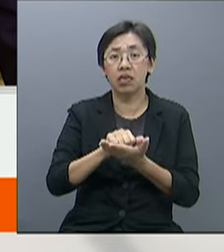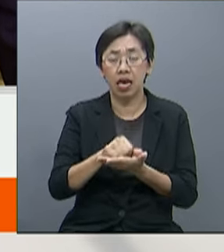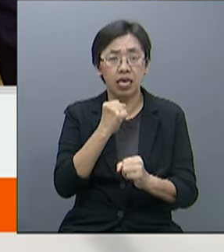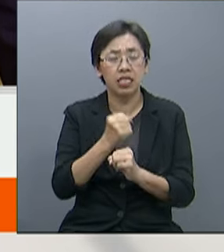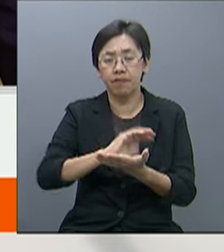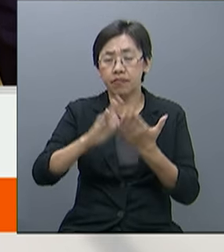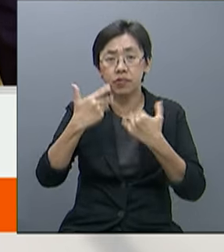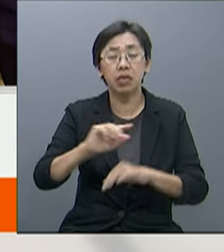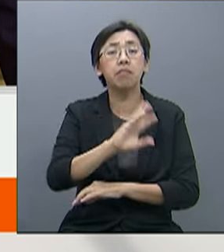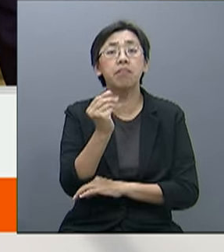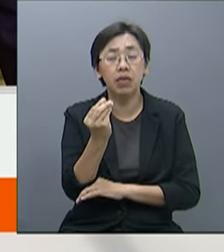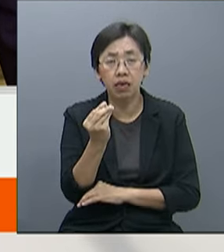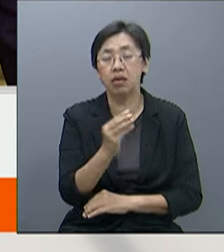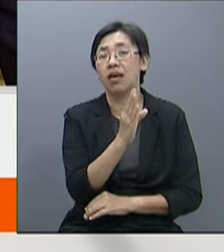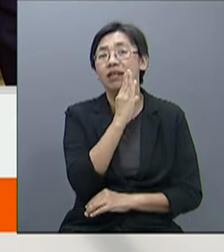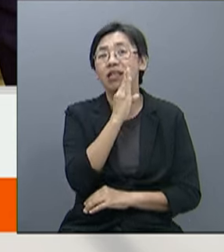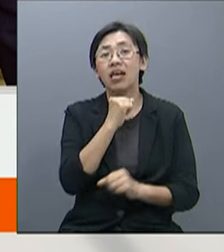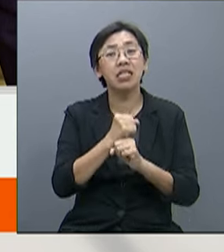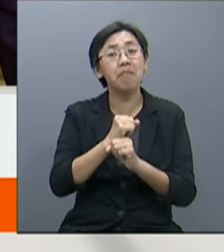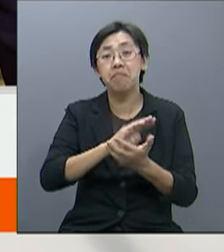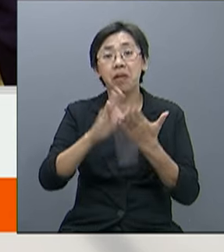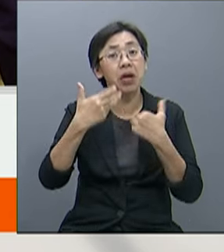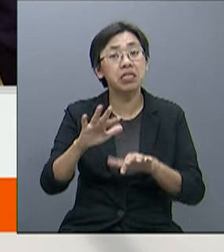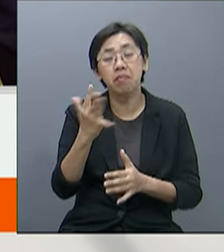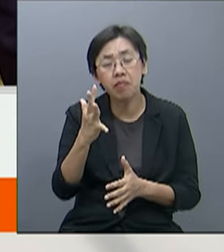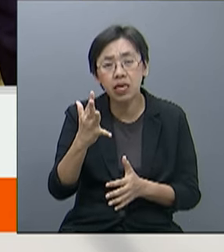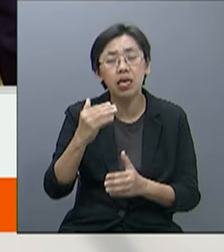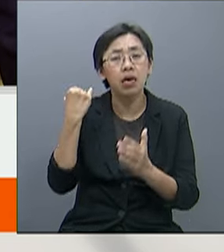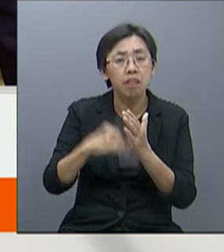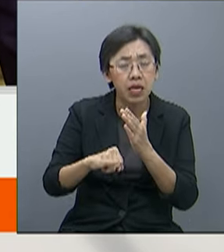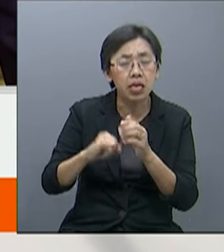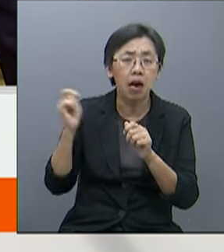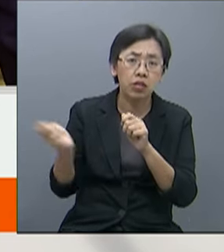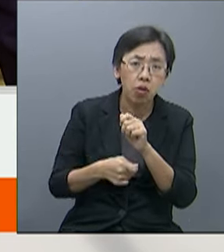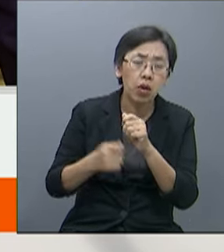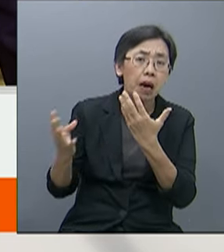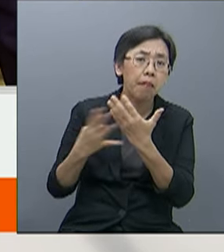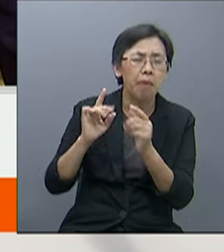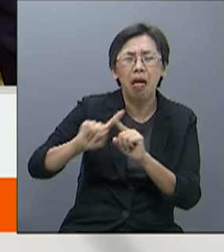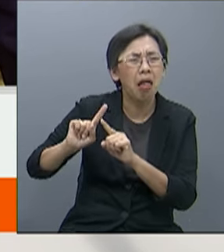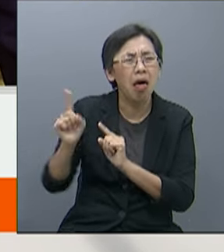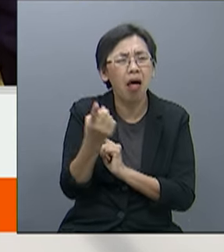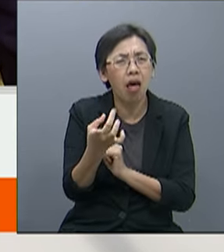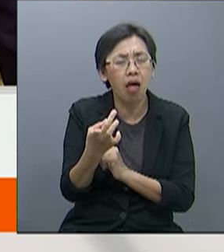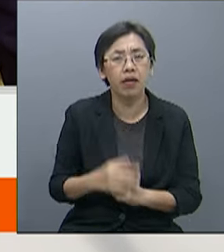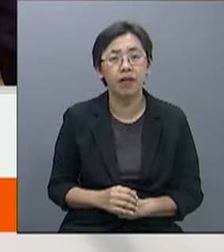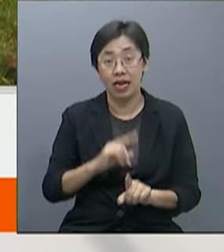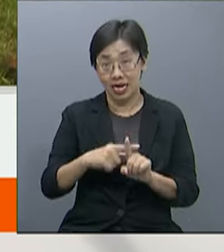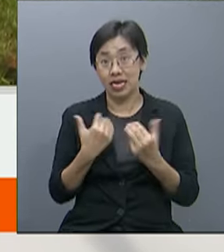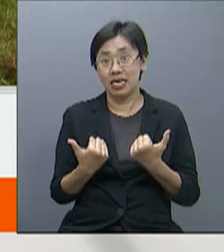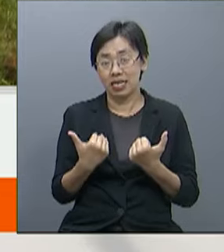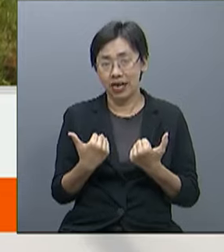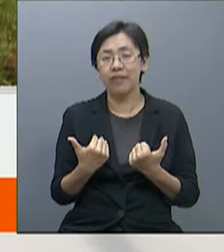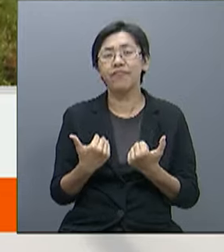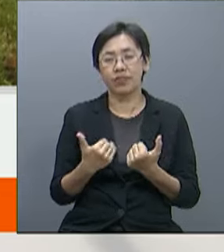ในเมื่อไหร่หรือถ้าไม่แล้วเสร็จภายในกำหนดจะต้องมีโทษอย่างไรบ้างนะคะ คือภายในเดือนนี้นะครับเขาจะต้อง